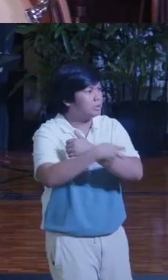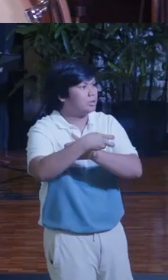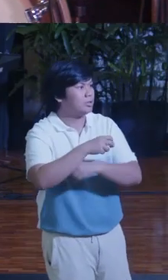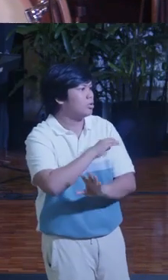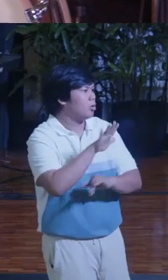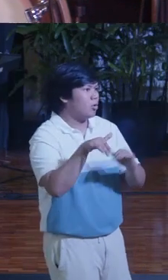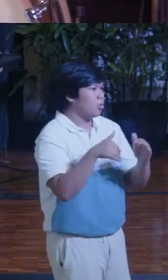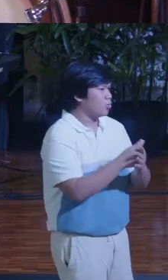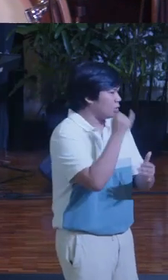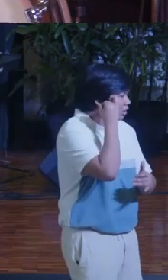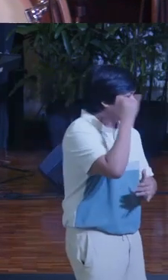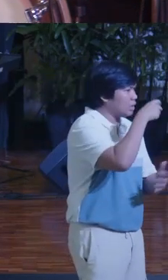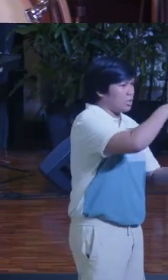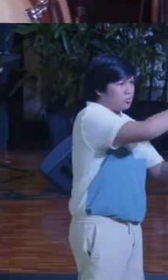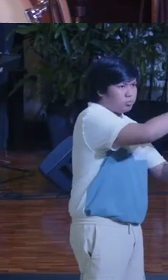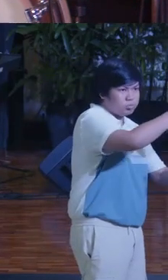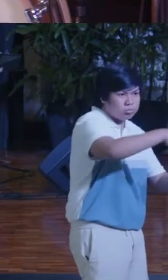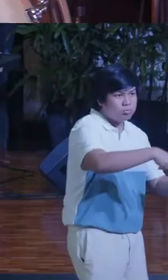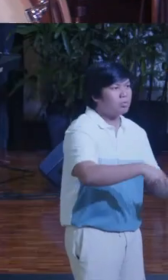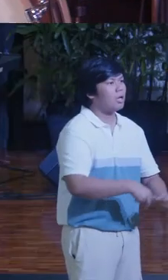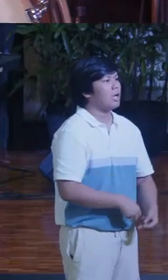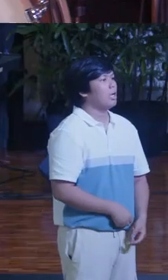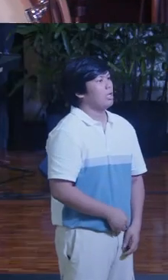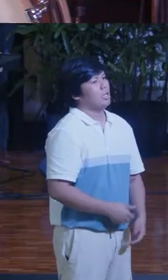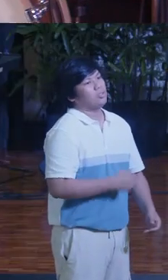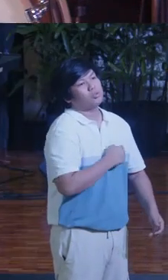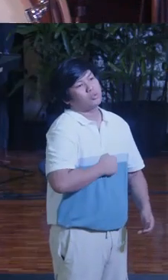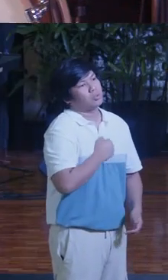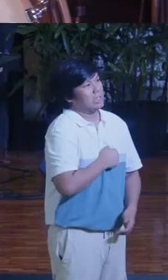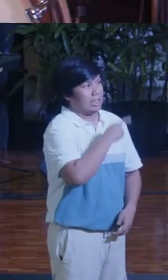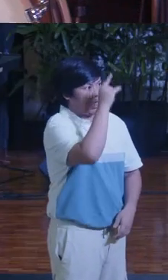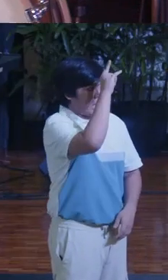nagkaroon kayo ng isang masamang kaisipan,